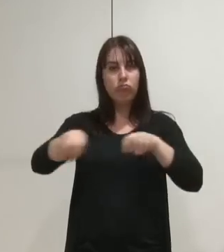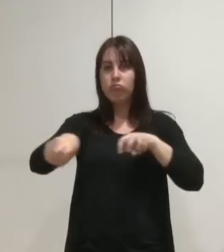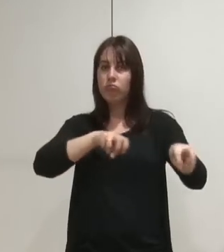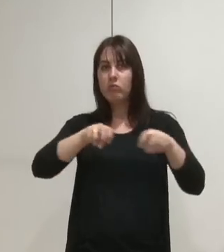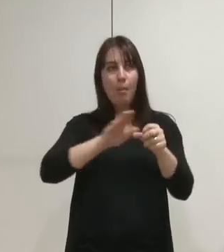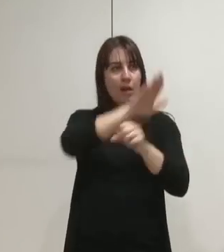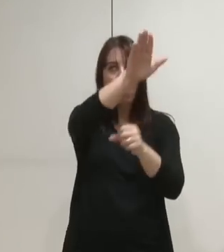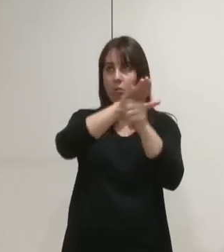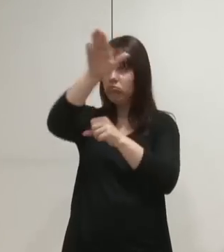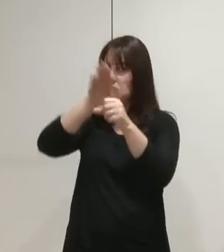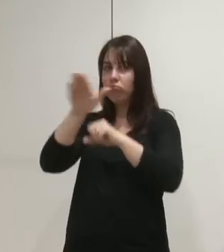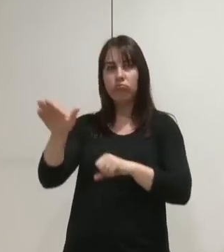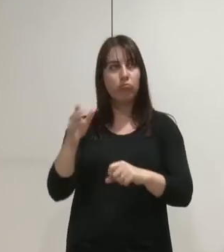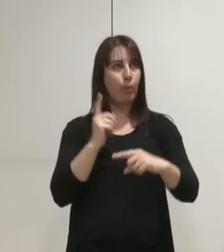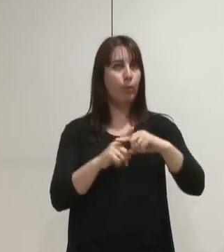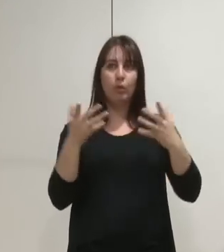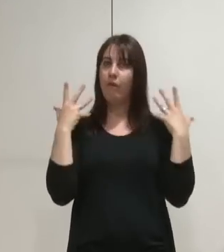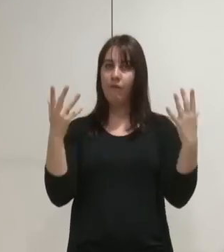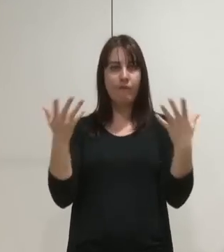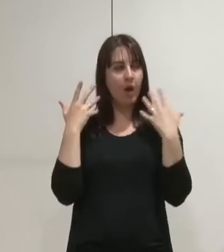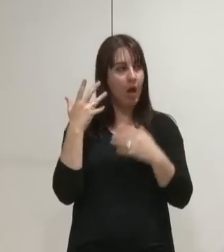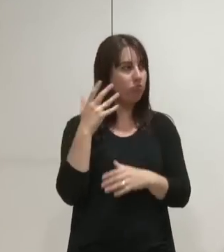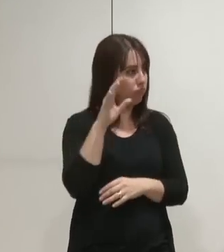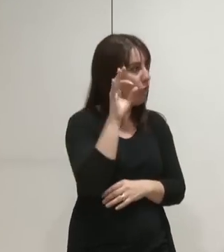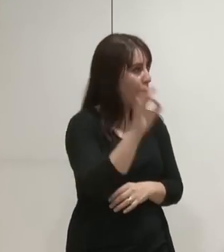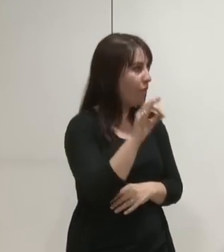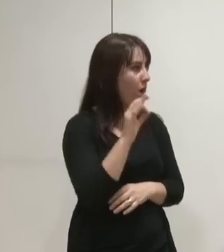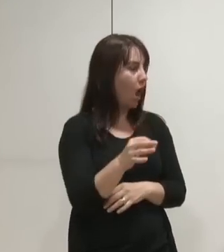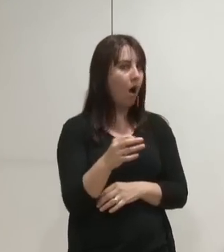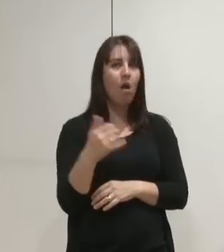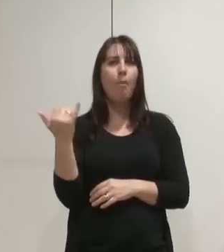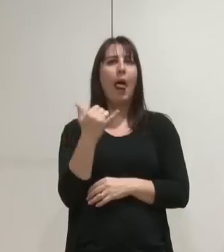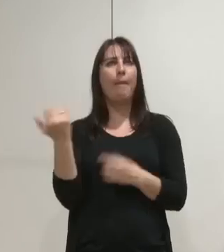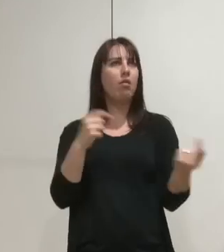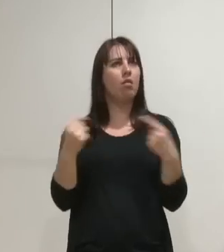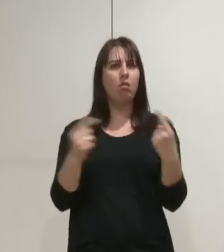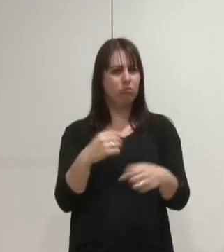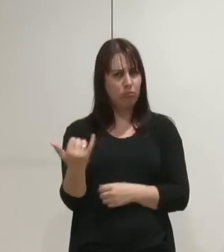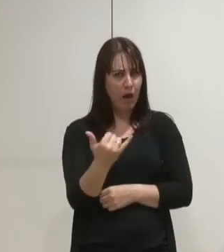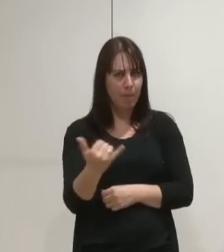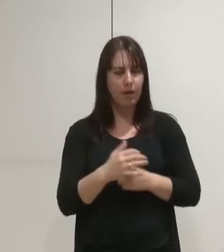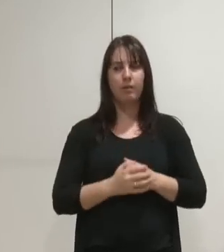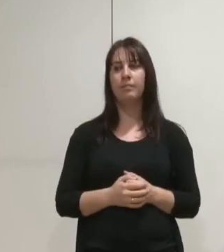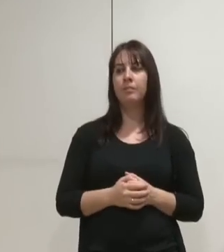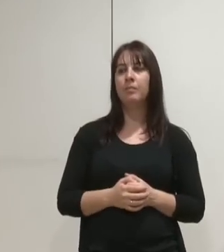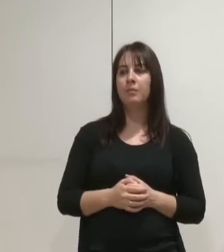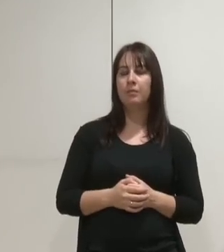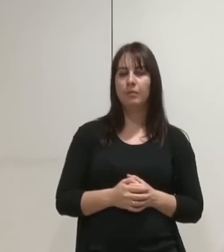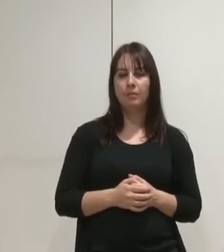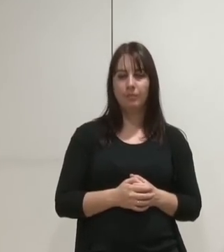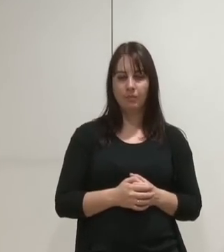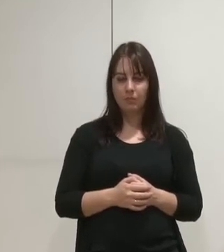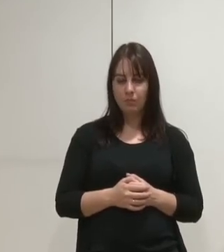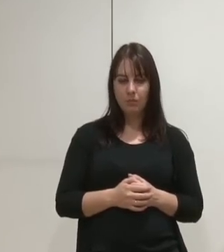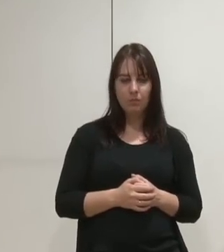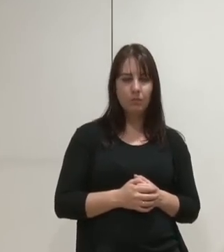qui sont voilà donc je pense que là-dessus il y a déjà pas de sujet ensuite le deuxè